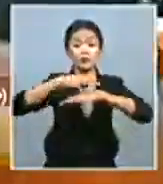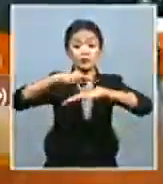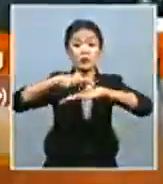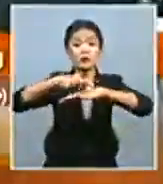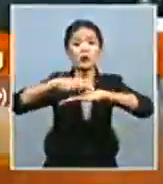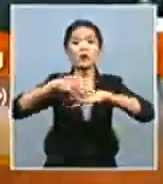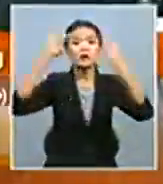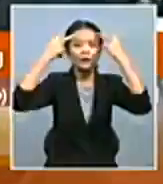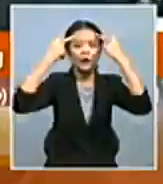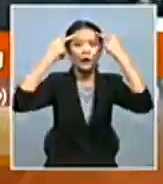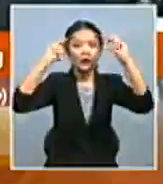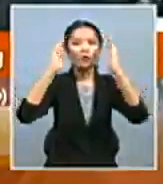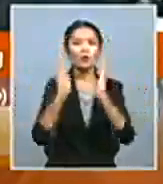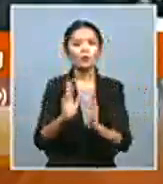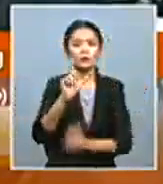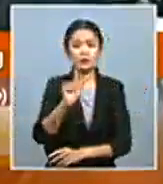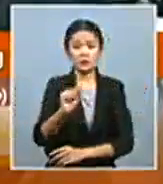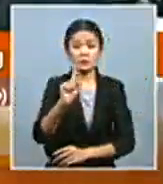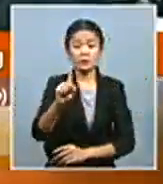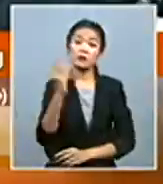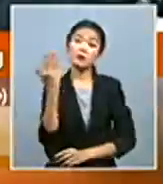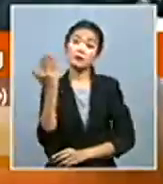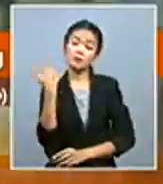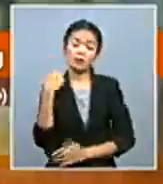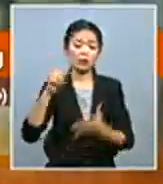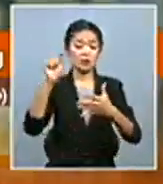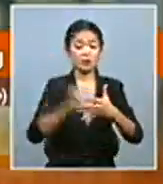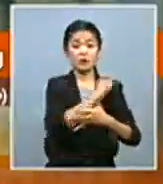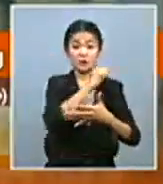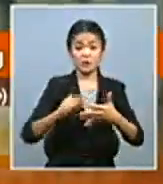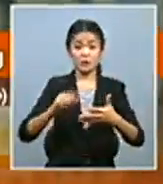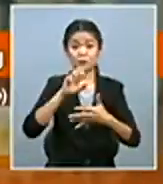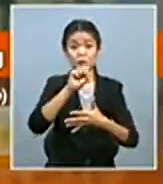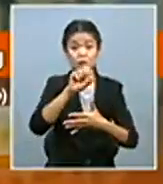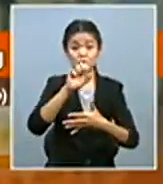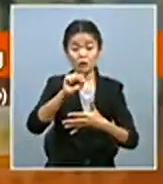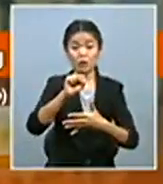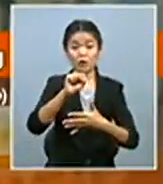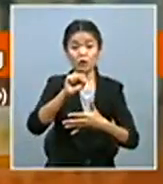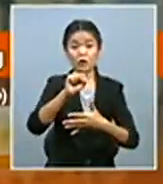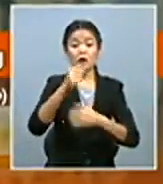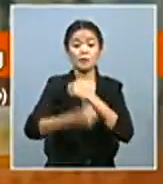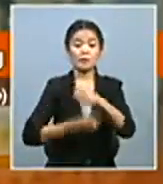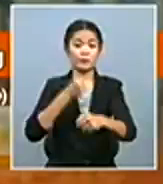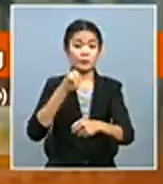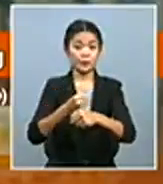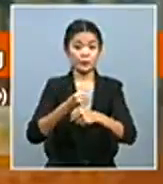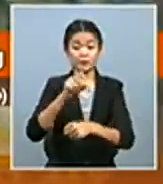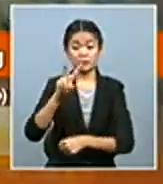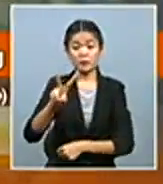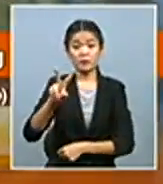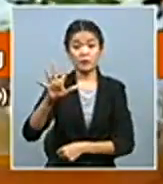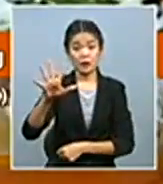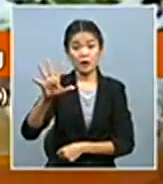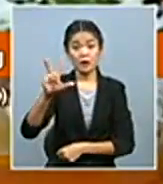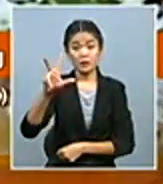21ของประเทศไทยนะครับในการเลือกตั้งสมาชิกสภาผู้แทนราษฎรไทยเป็นการทั่วไปปีพุทธศักราช